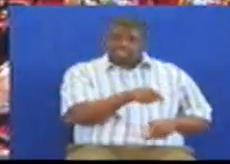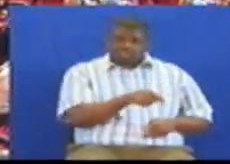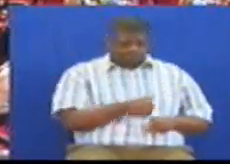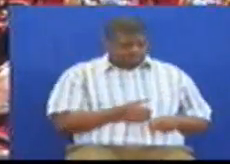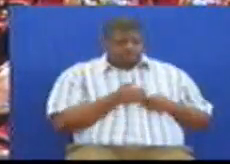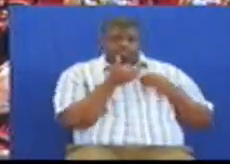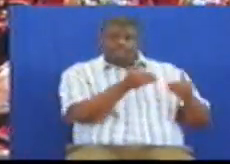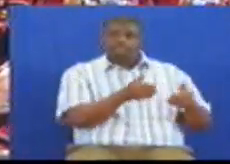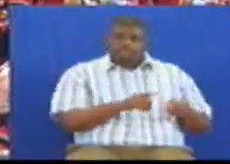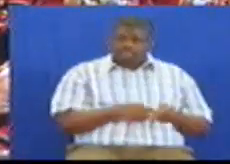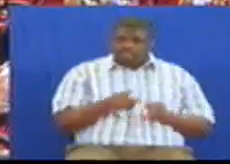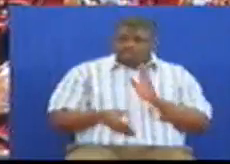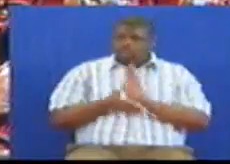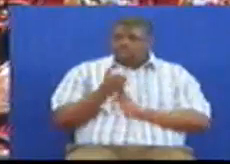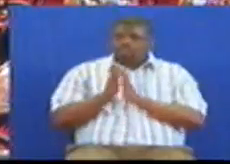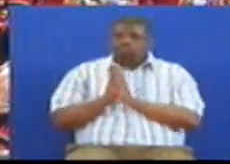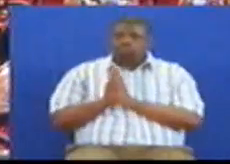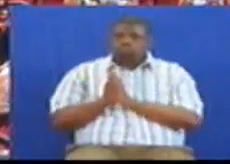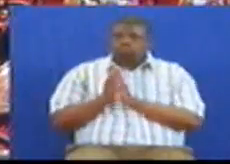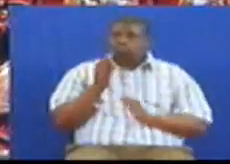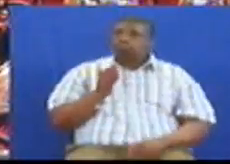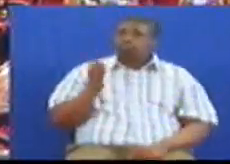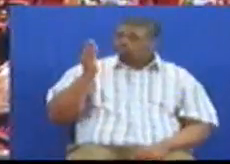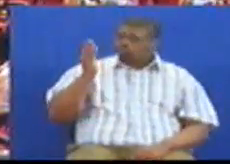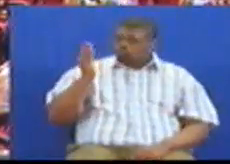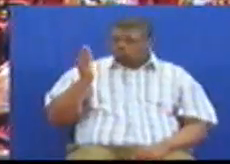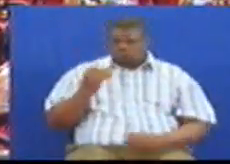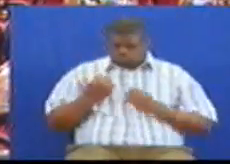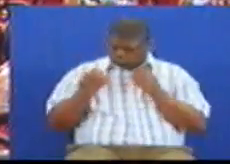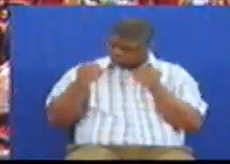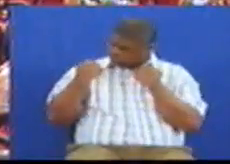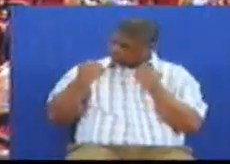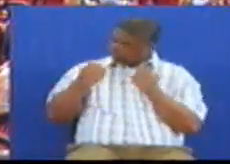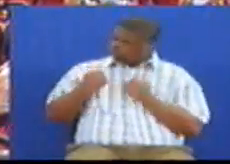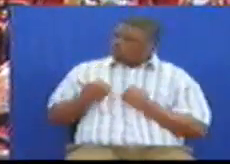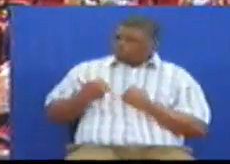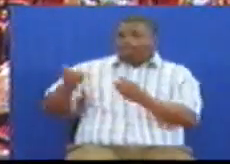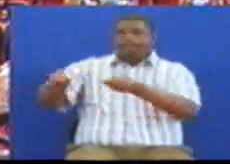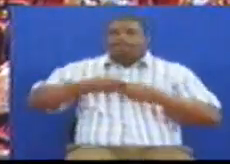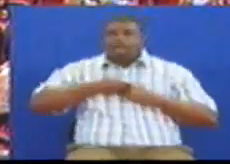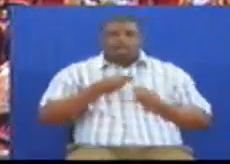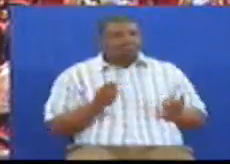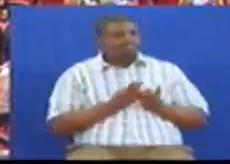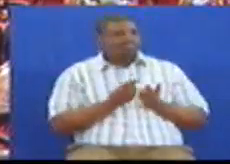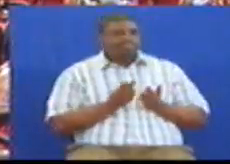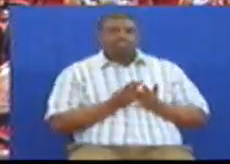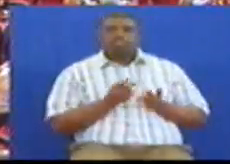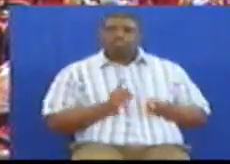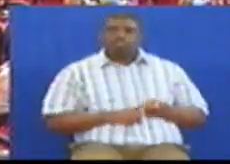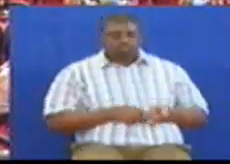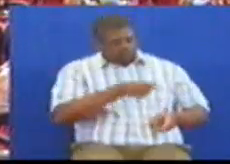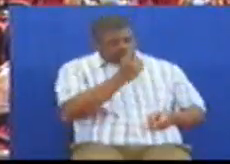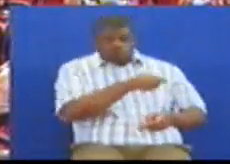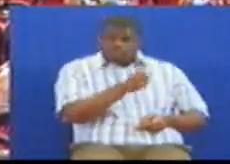yetu. Kwanza nimshukuru Mwenyezi Mungu kwa kunipa uzima, lakini pia niweze